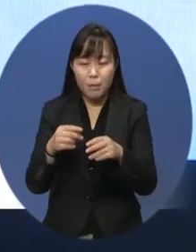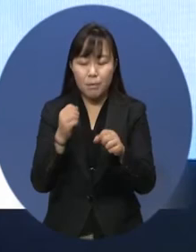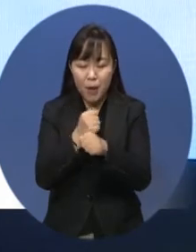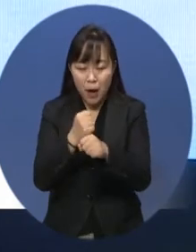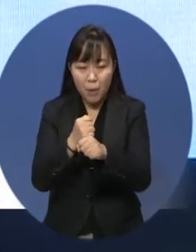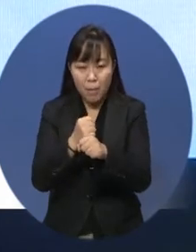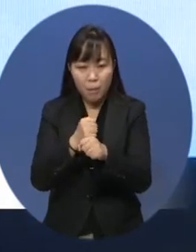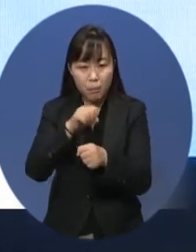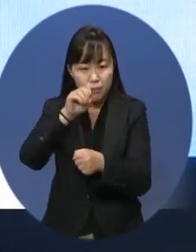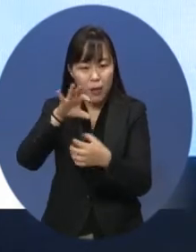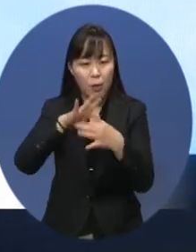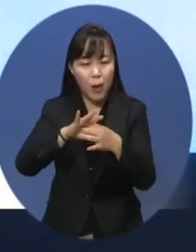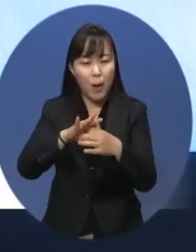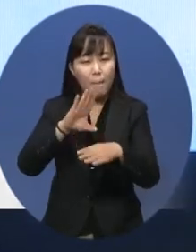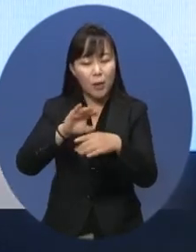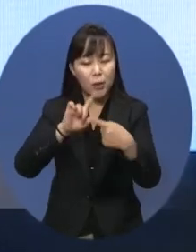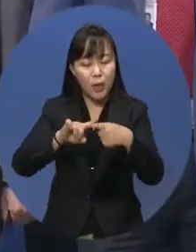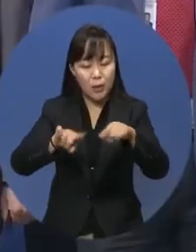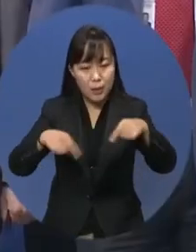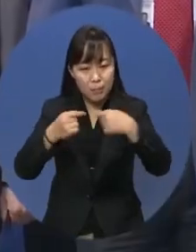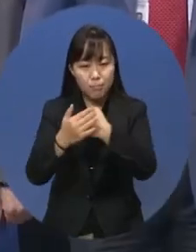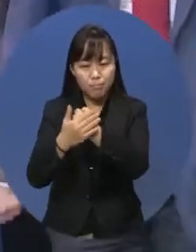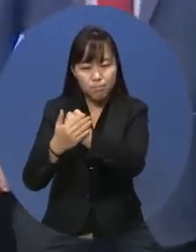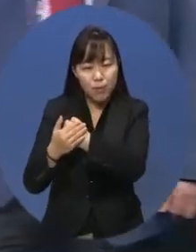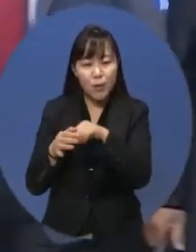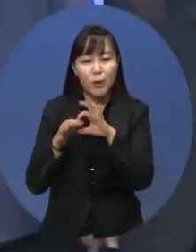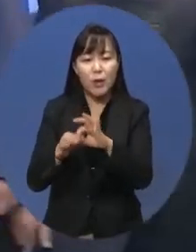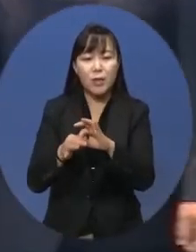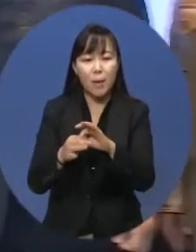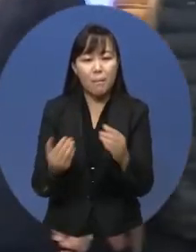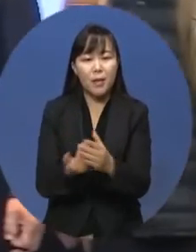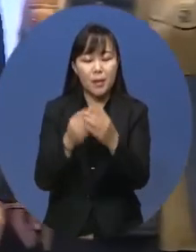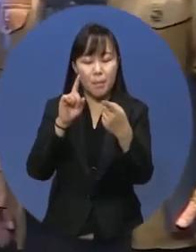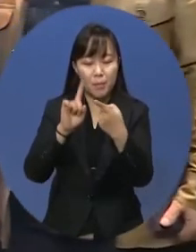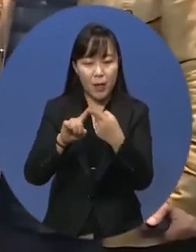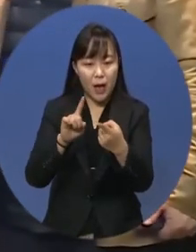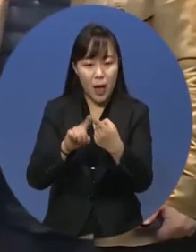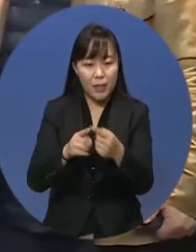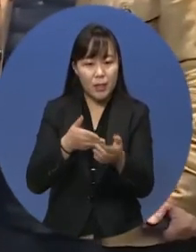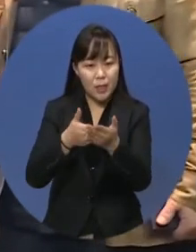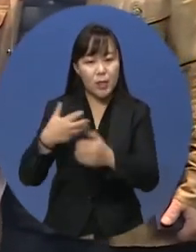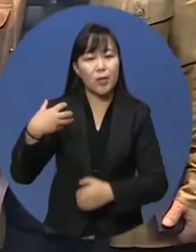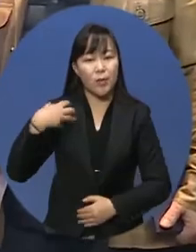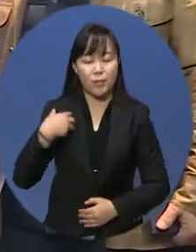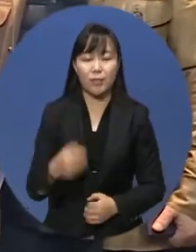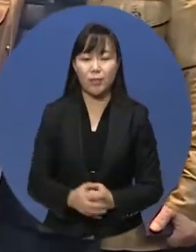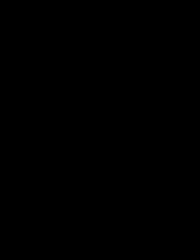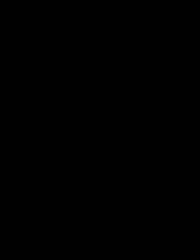방송 운영 전반에 대한 자문을 통해 발전 방안을 제시하는 역할을 맡습니다.